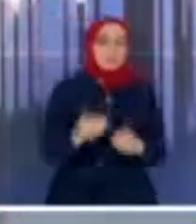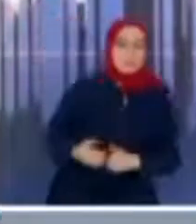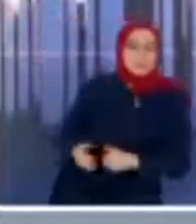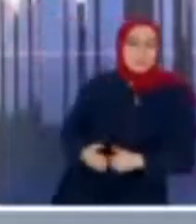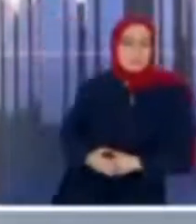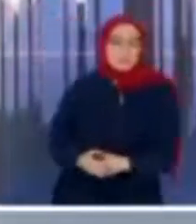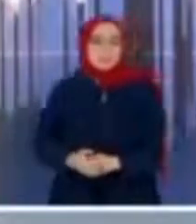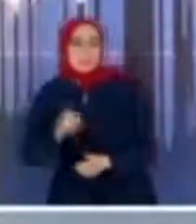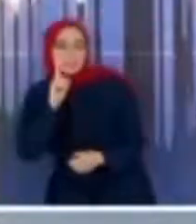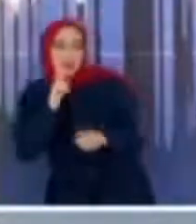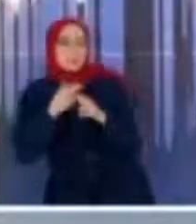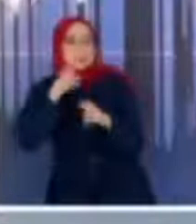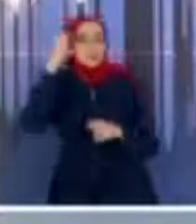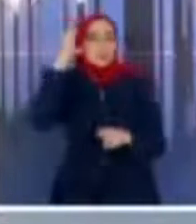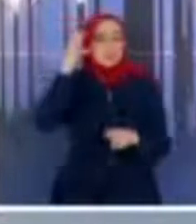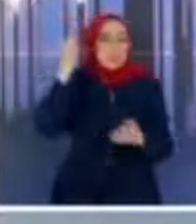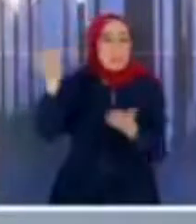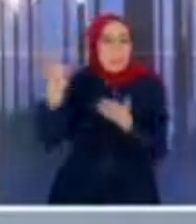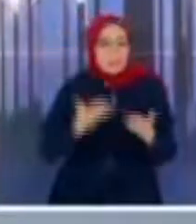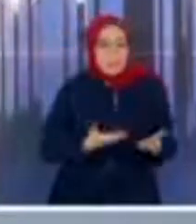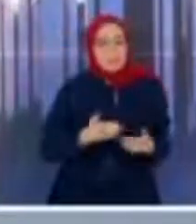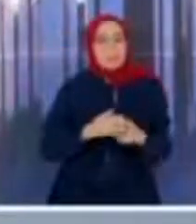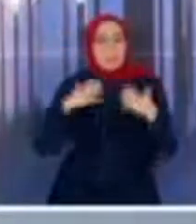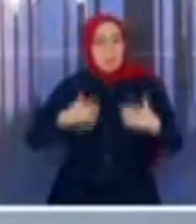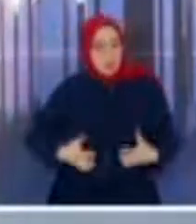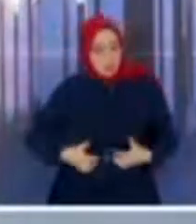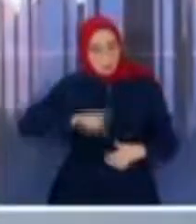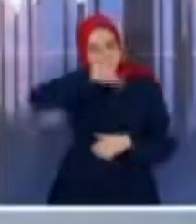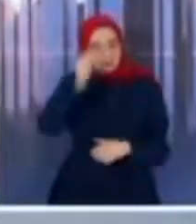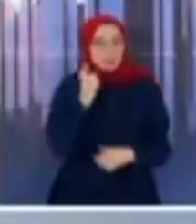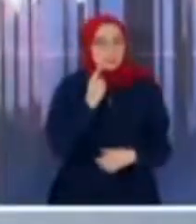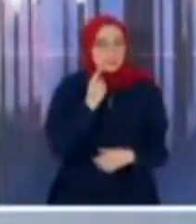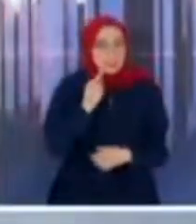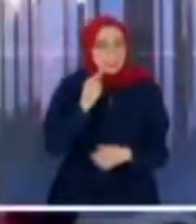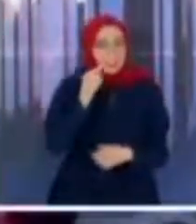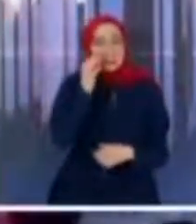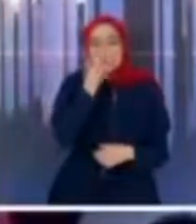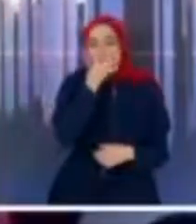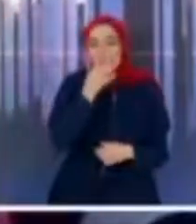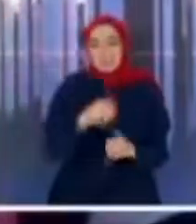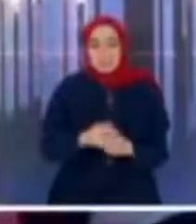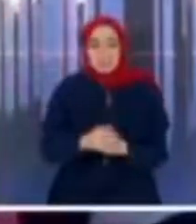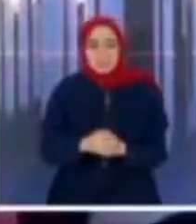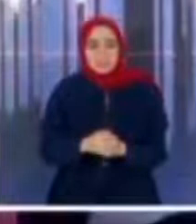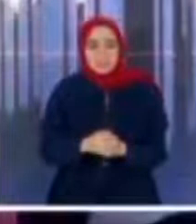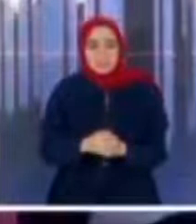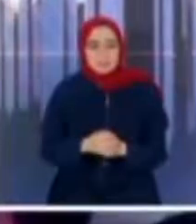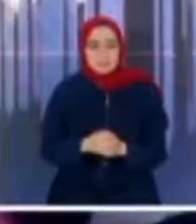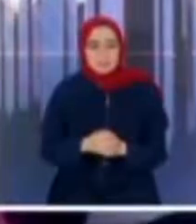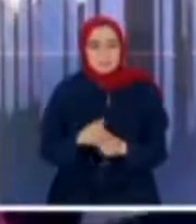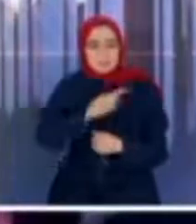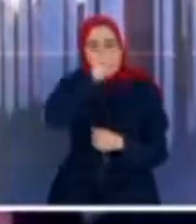بك. عسلامة شيما جواوي، عضوة بالهيئة المحلية للهلال الأحمر التونسي بنفزة. شيما نحب نسألك على الحملات التحسيسية